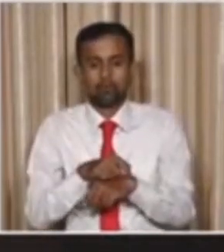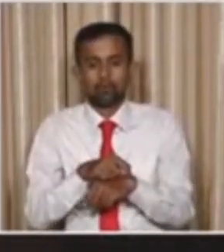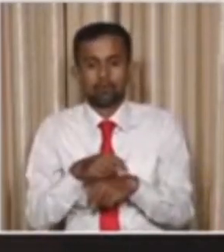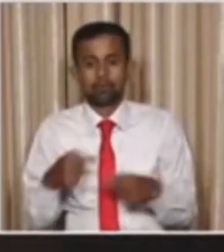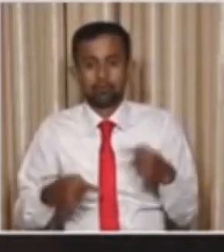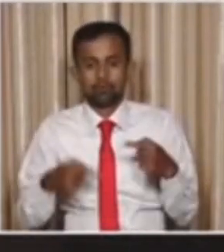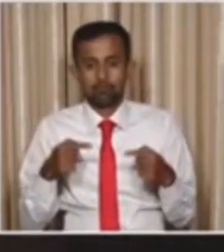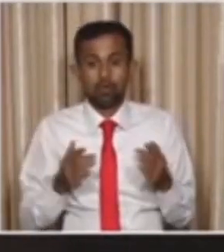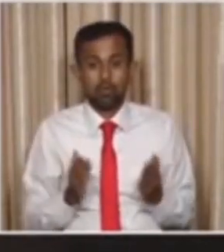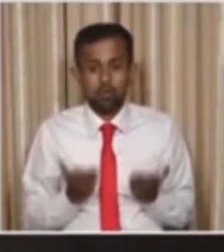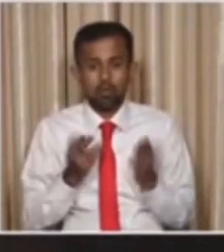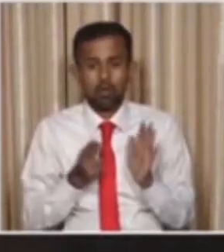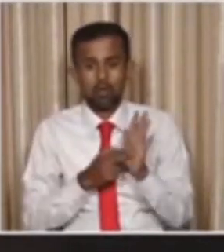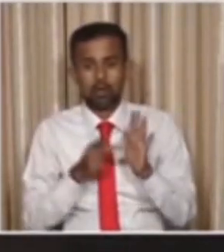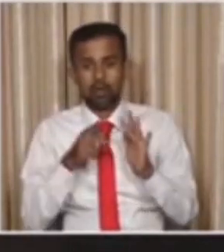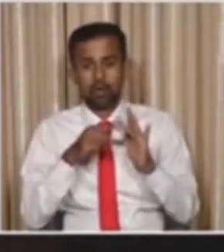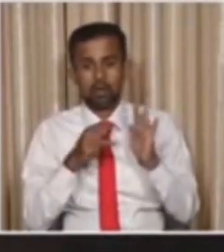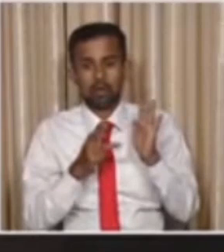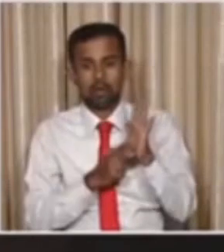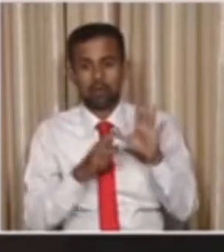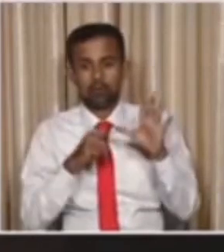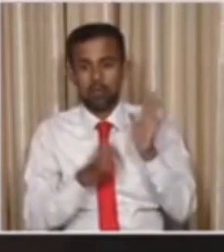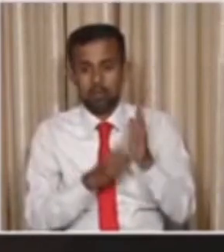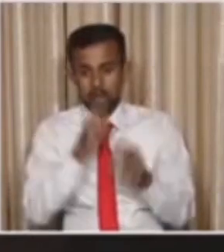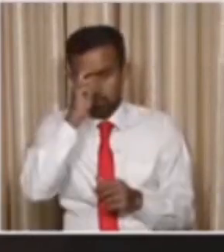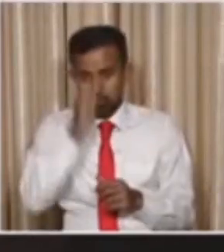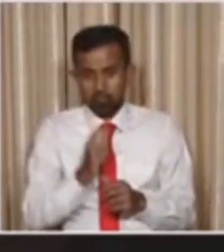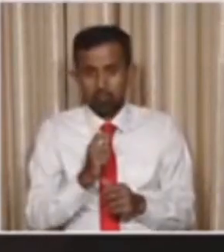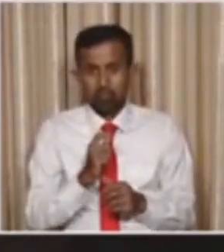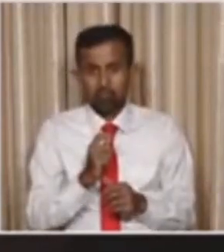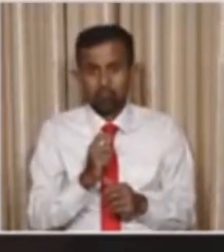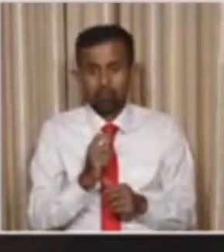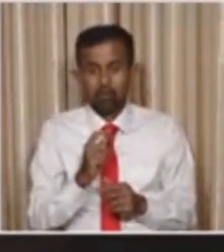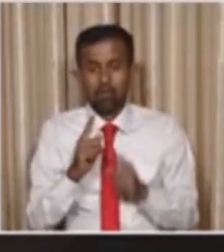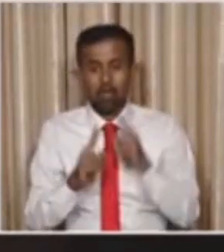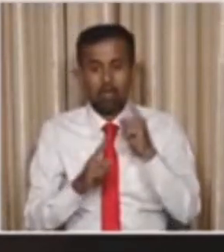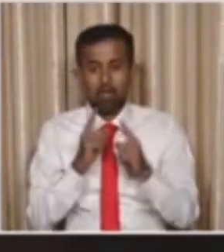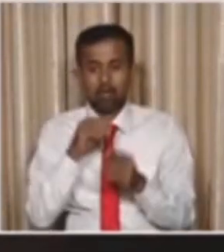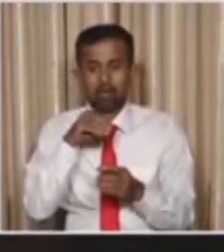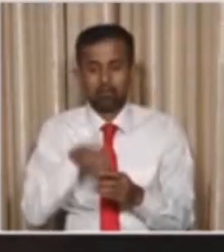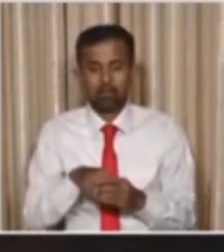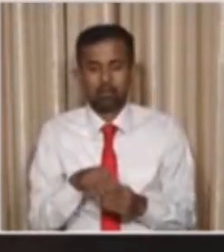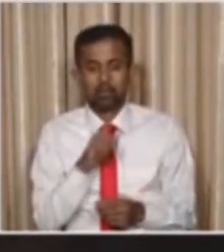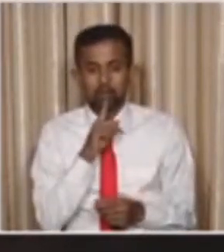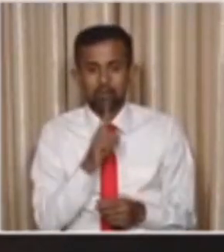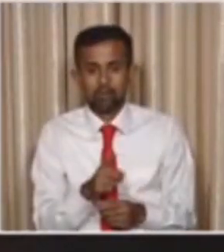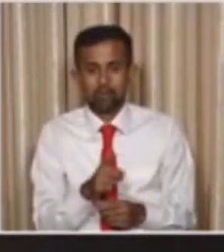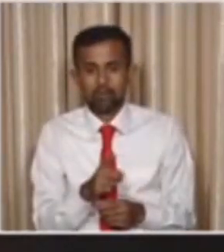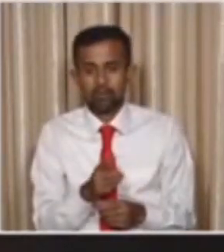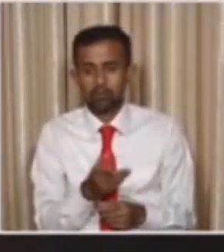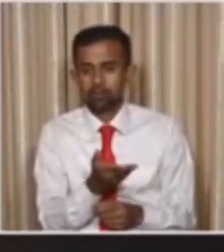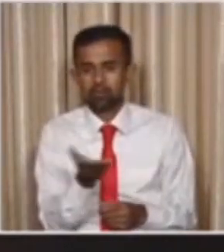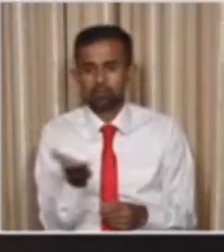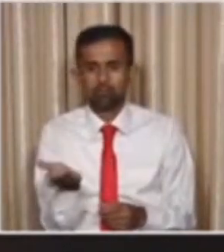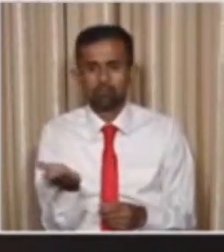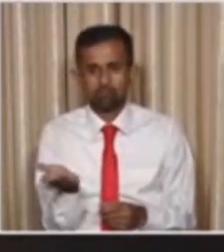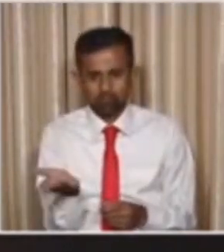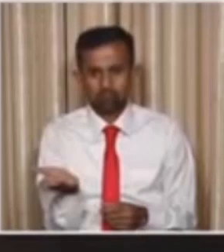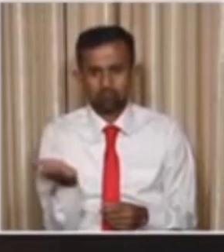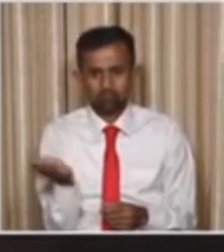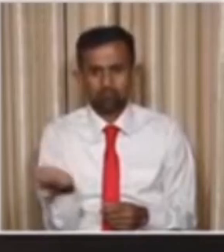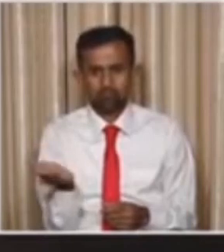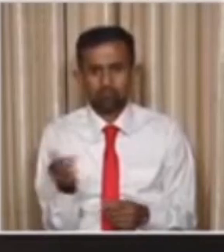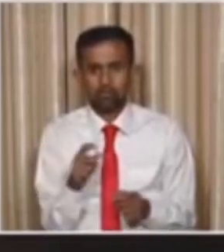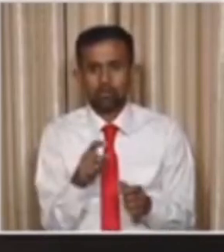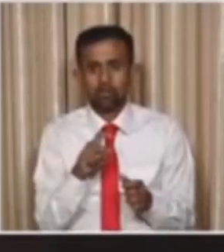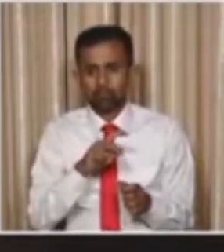විවාදය ආරම්භ කරන නිමල් සිරිපාල්ද සිල්ලා ගරු අමතුමාගේ කතාවක් තුලින් එතුමා කියනවා දැන් මේකට මේ